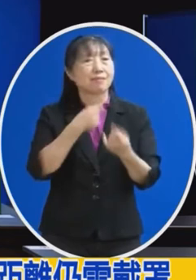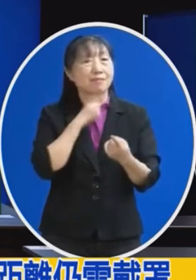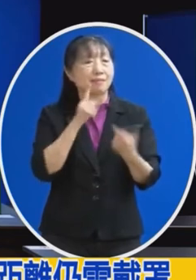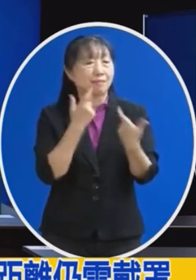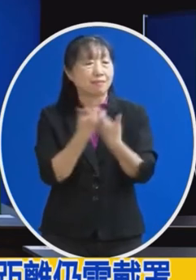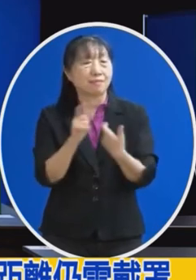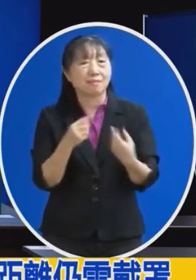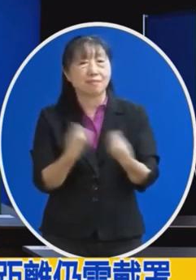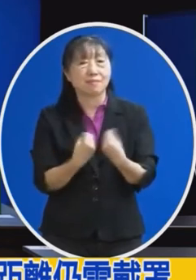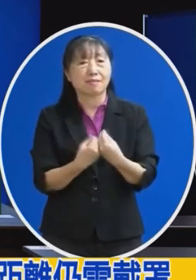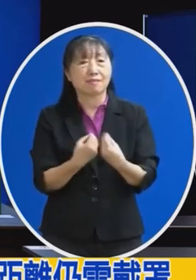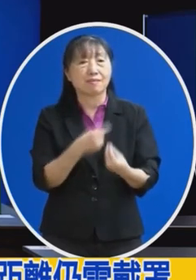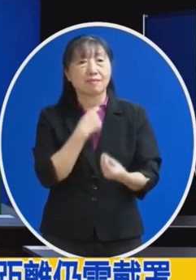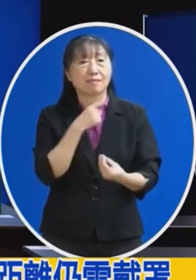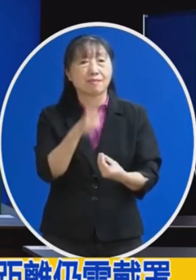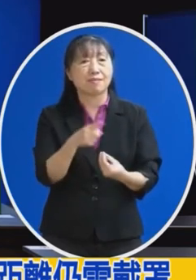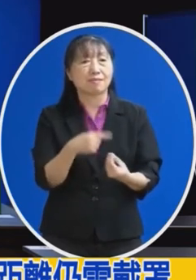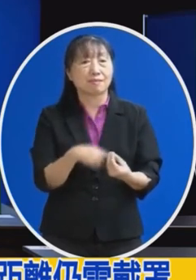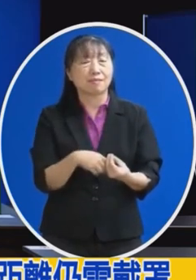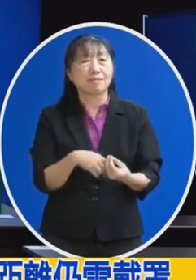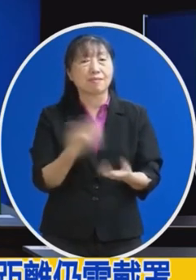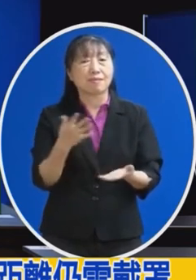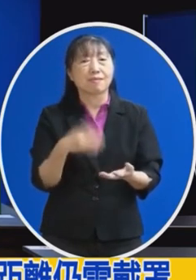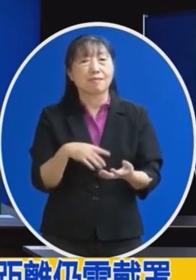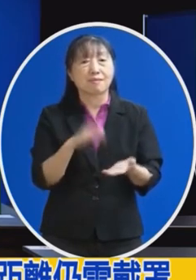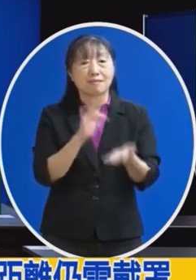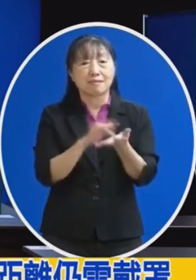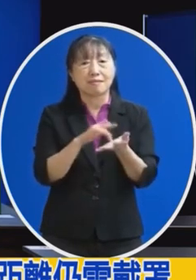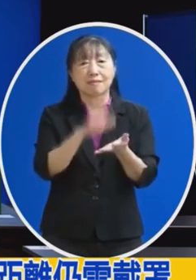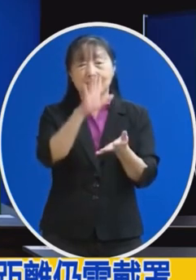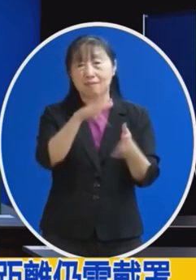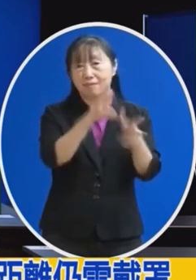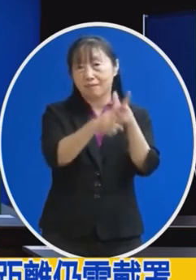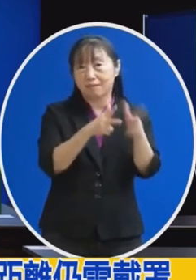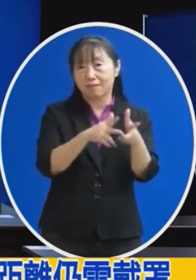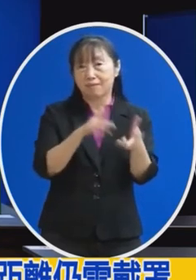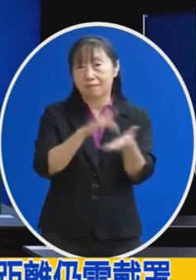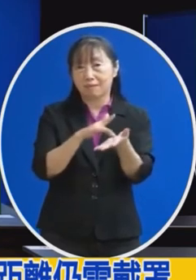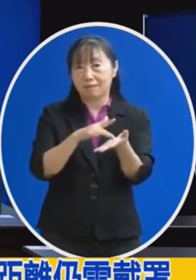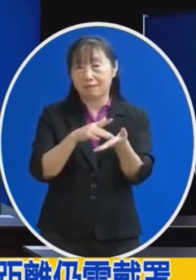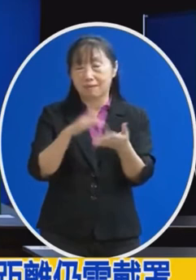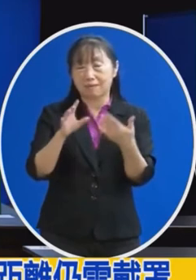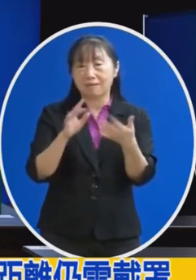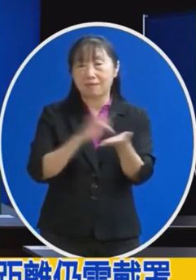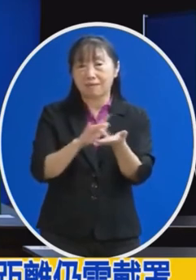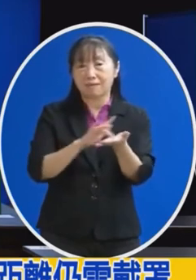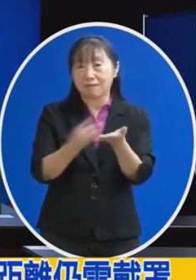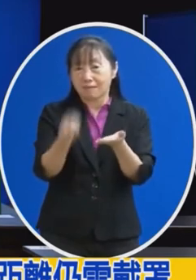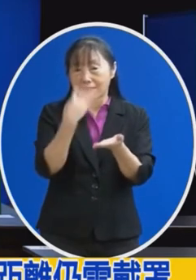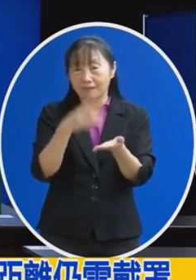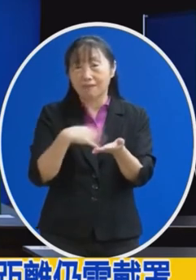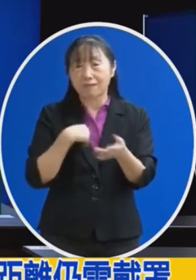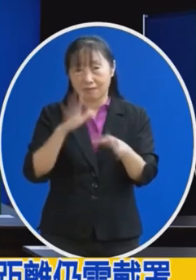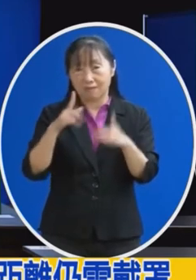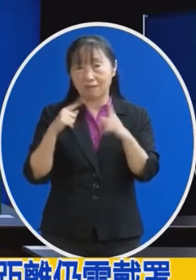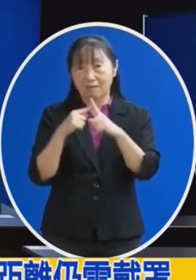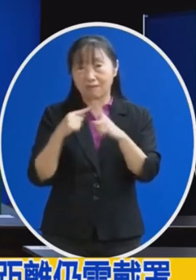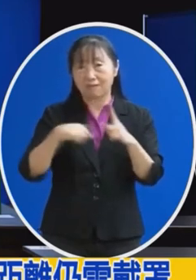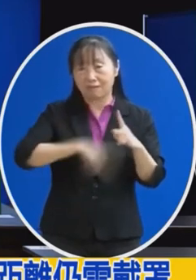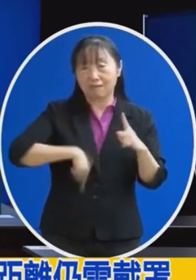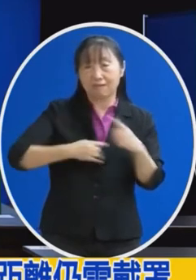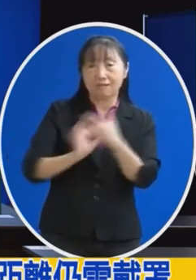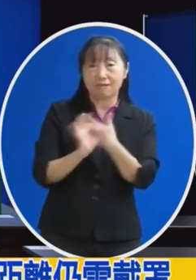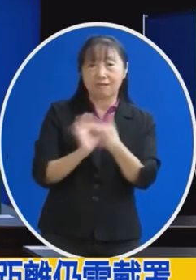第二个问题是这个默克药厂研发的口服莫奈拉韦，我们也有参与人体实验，那这个效果怎么样？那香港目前说有计划要